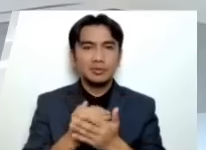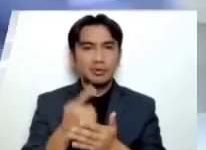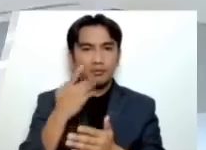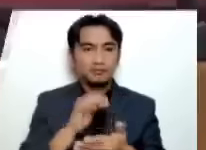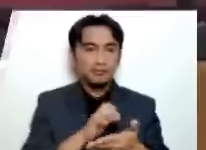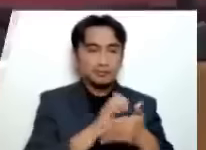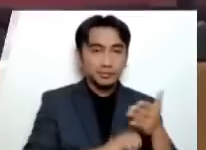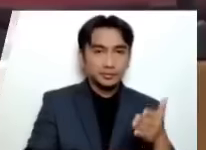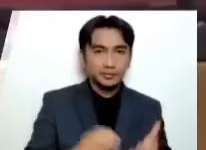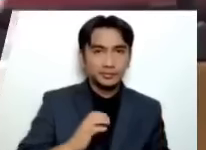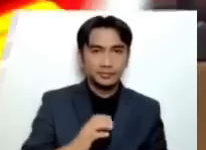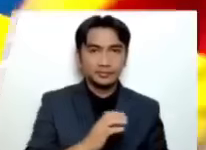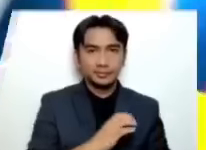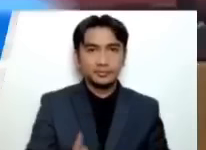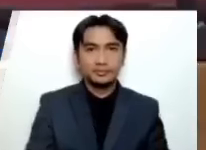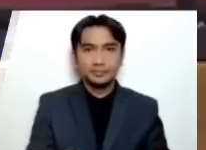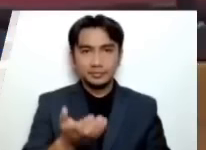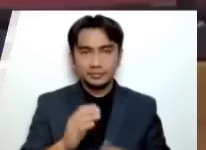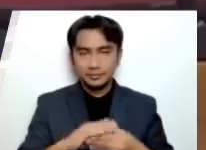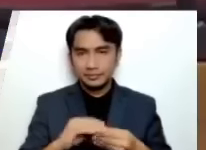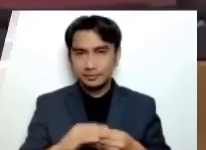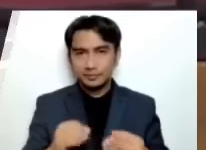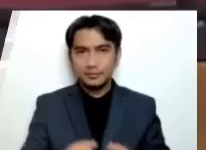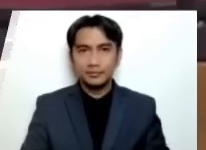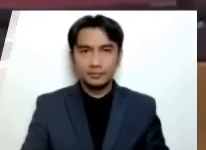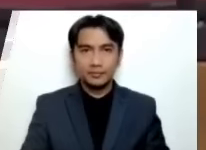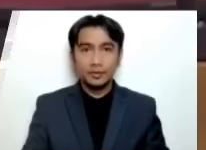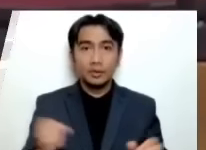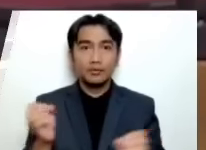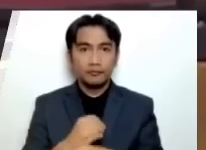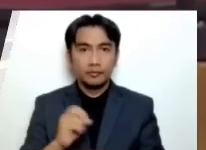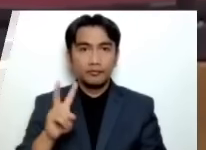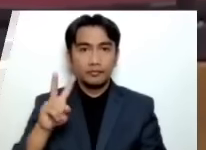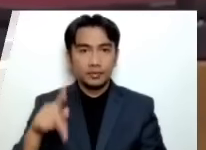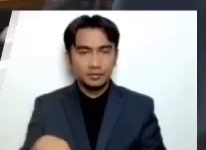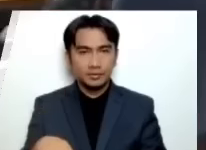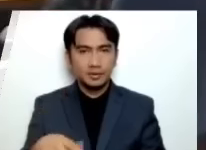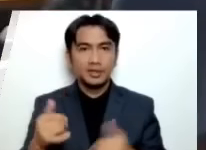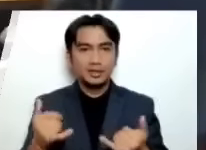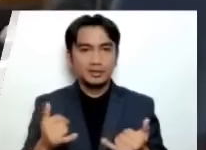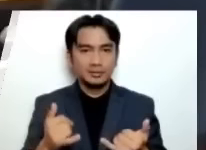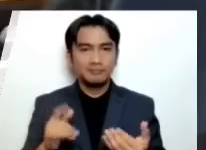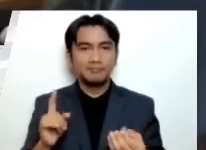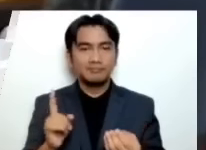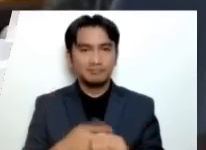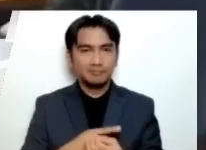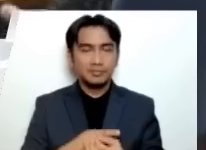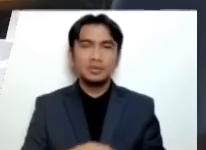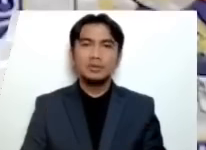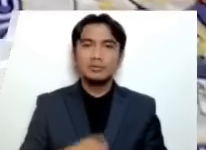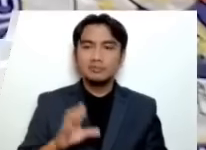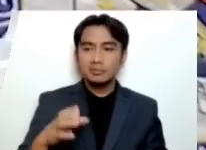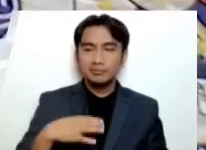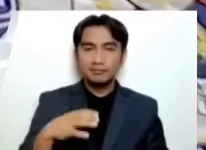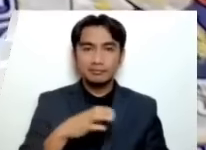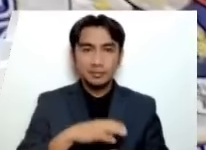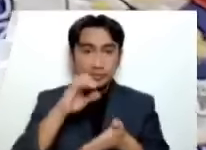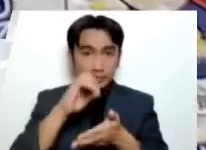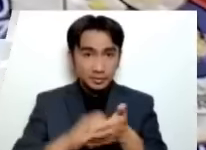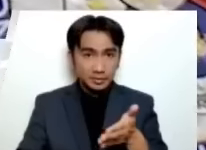Oida. On the Office of the Vice President is hereby terminated. Kung sa Kamara tinapyasan ang budget ng Office of the